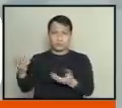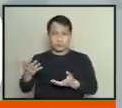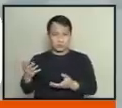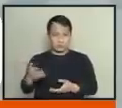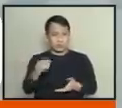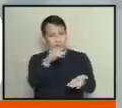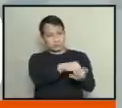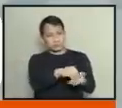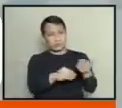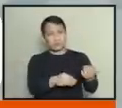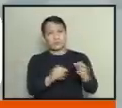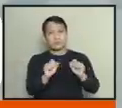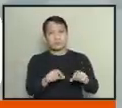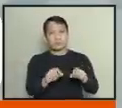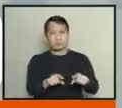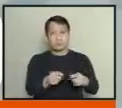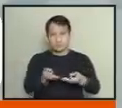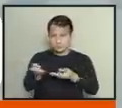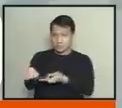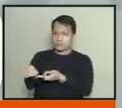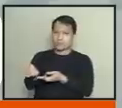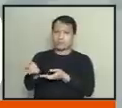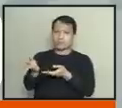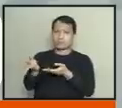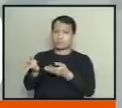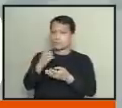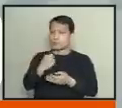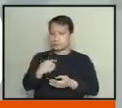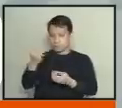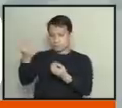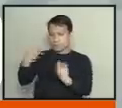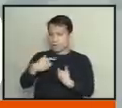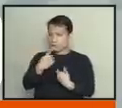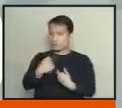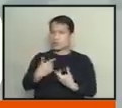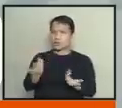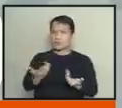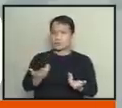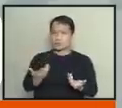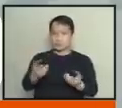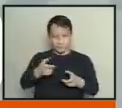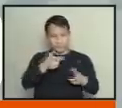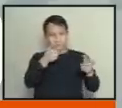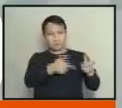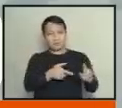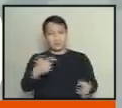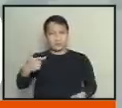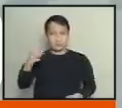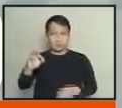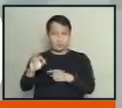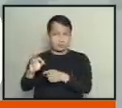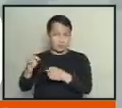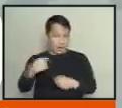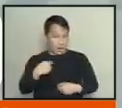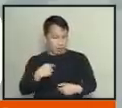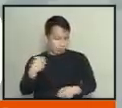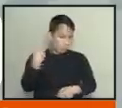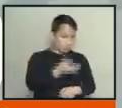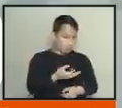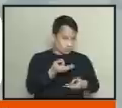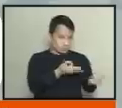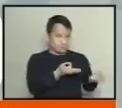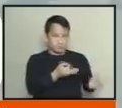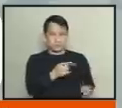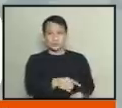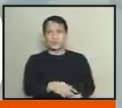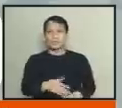ako sa mga tindahan para may mapakain, sasabihin niya meron siyang binibigay. Tapos ano, ipamumuka sa akin ng girlfriend niya na siya ang nagpapalamon sa